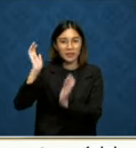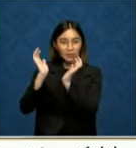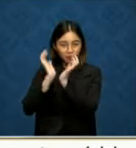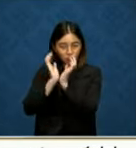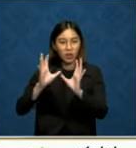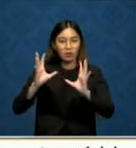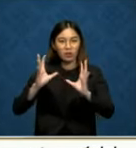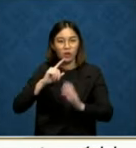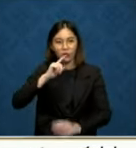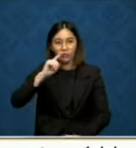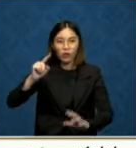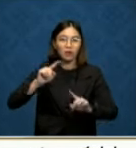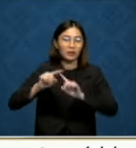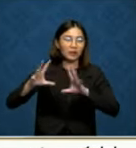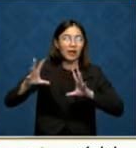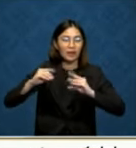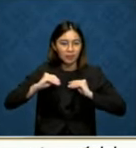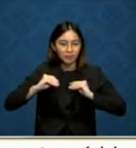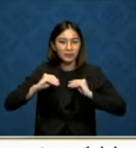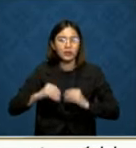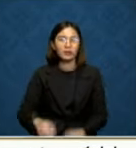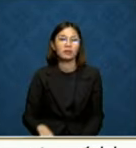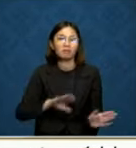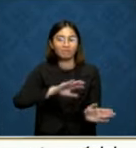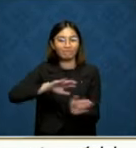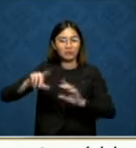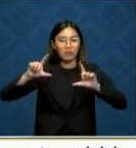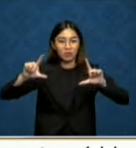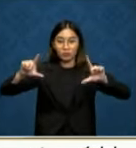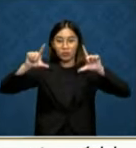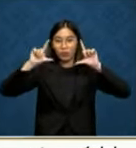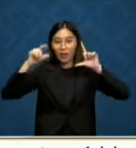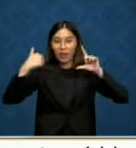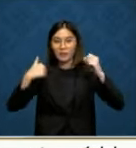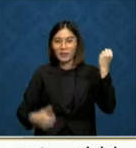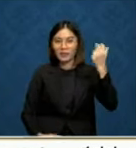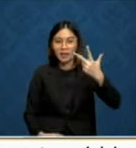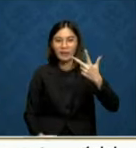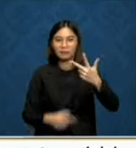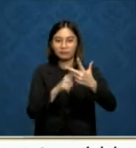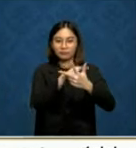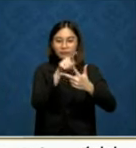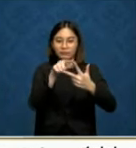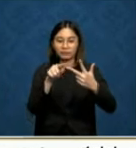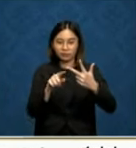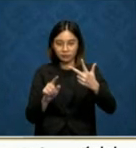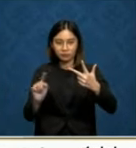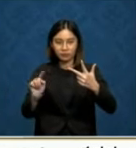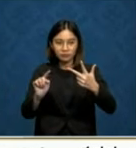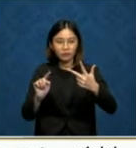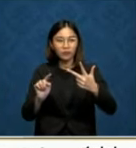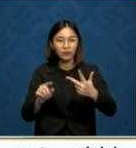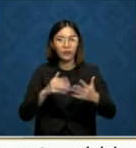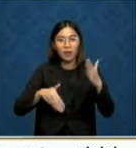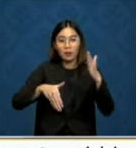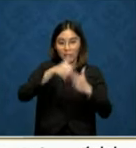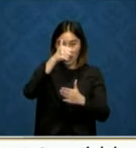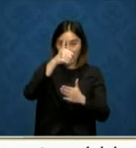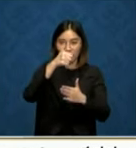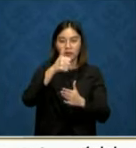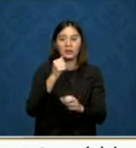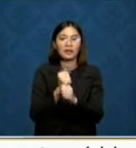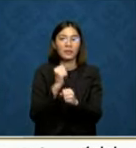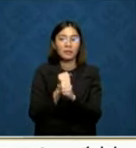แ้งความด้วยค่ะขออนุญาตไปผลงานเด็ Ett 3ผลงานนะคะ โดยสรุปนะคะซึ่งอันนี้ก็เป็ความสำเร็จที่เรา